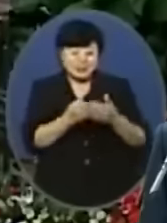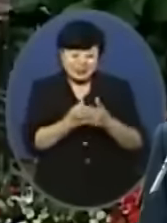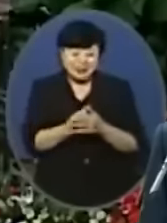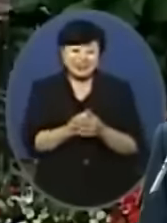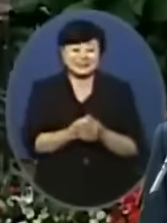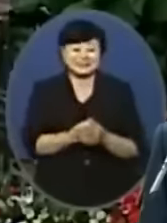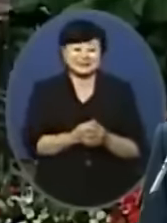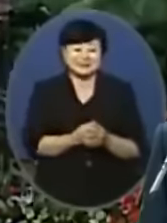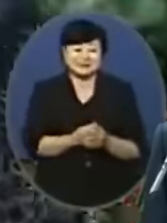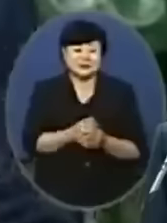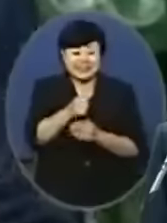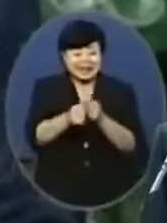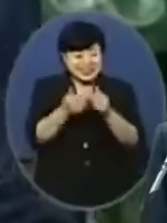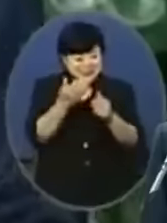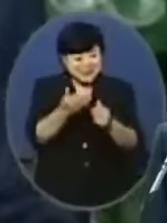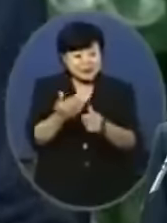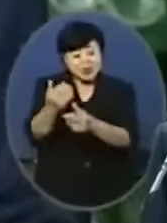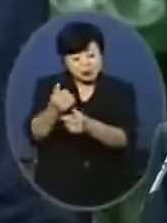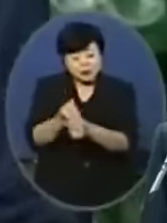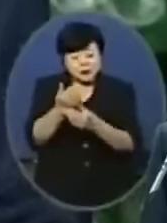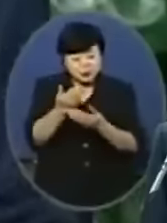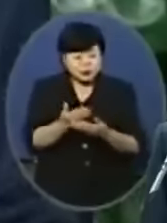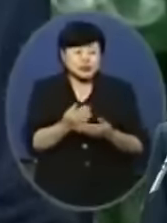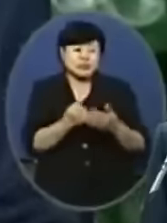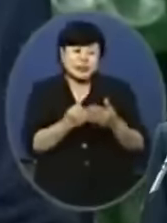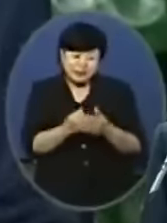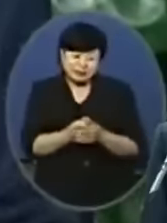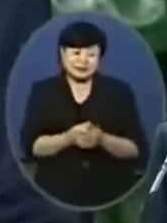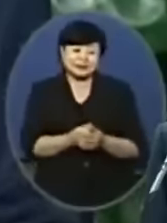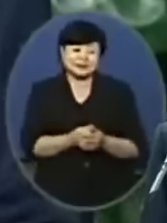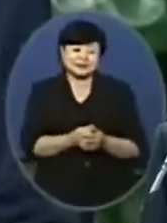것입니다. 하나님이 붙들어주시기 때문에 그래요.